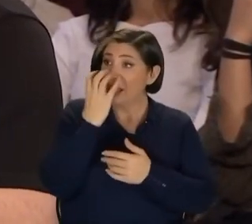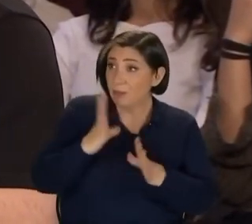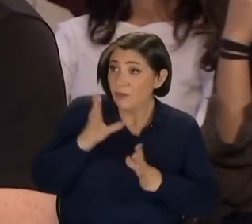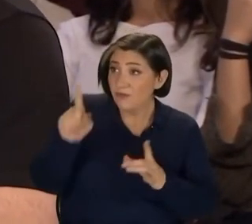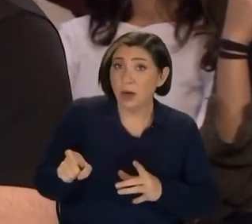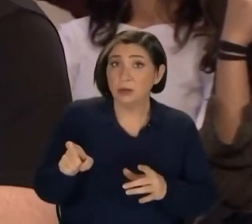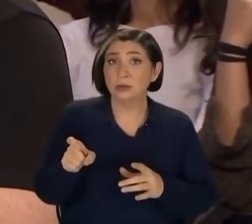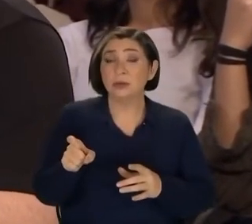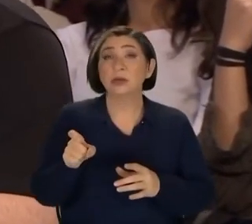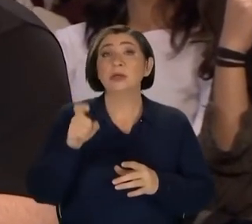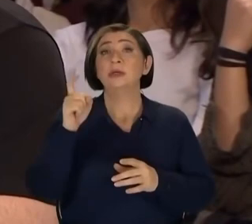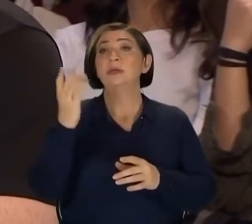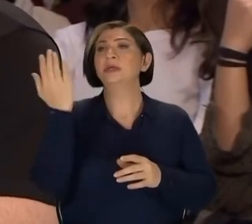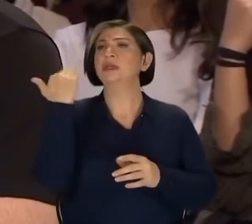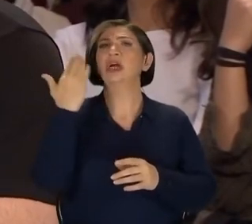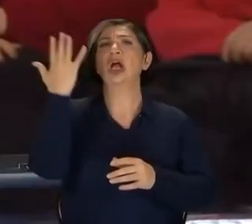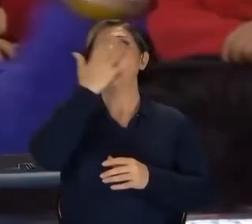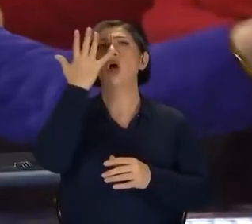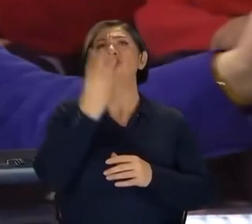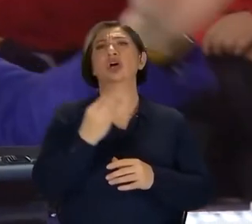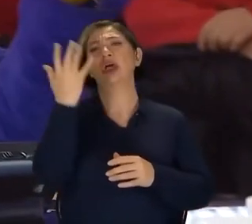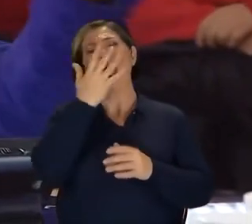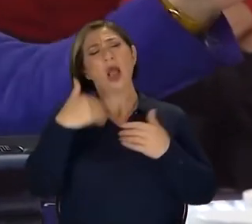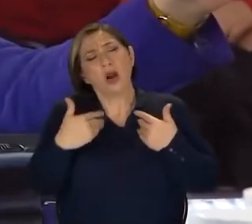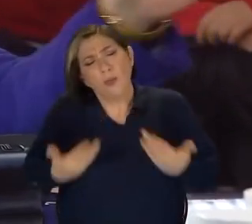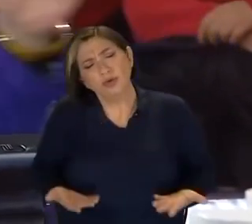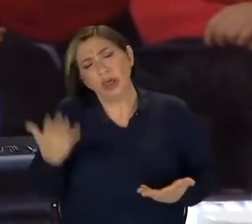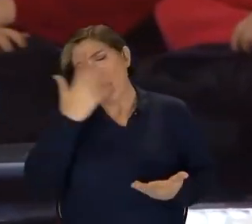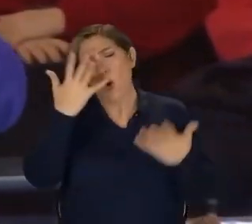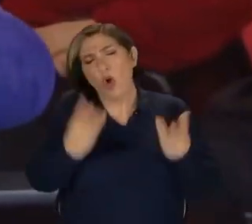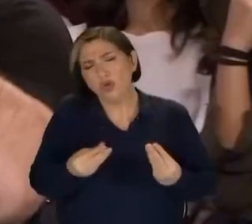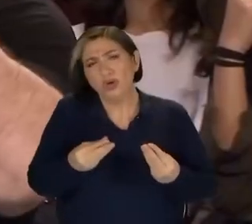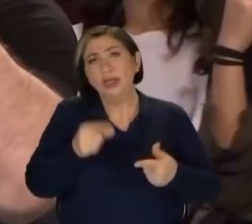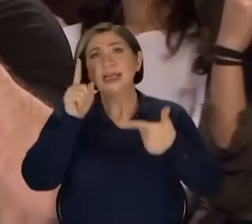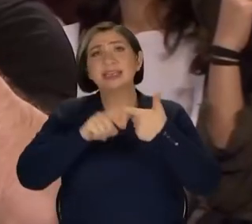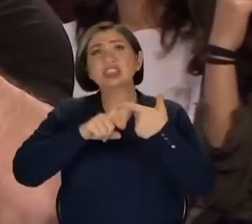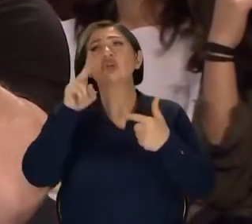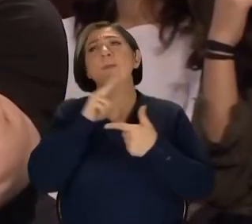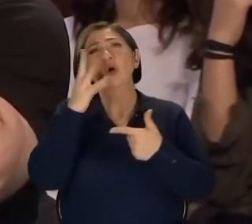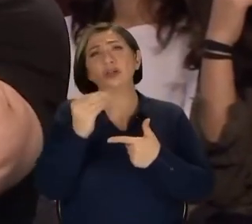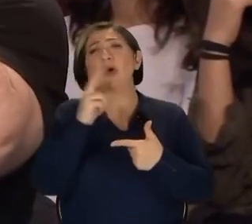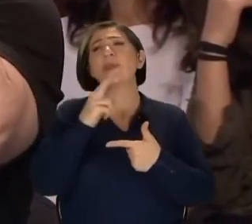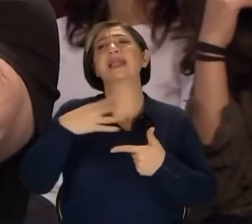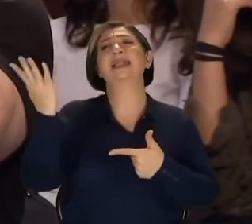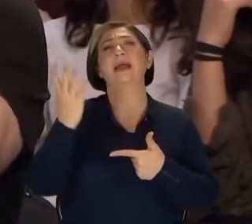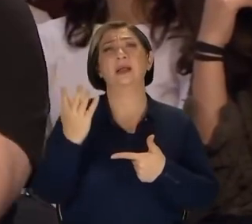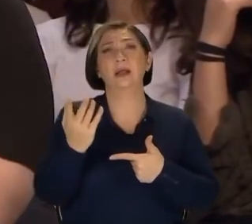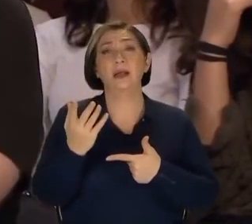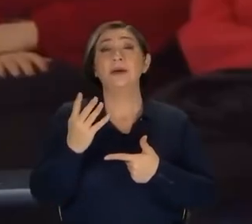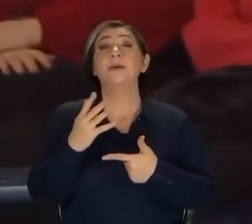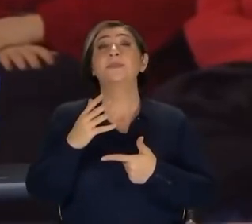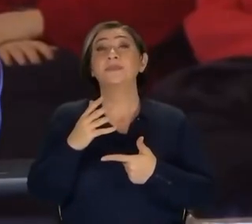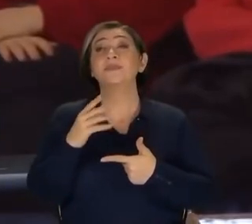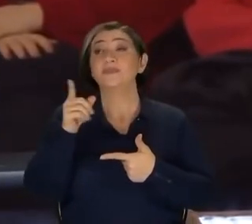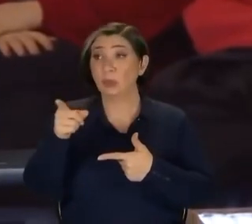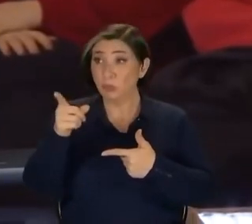mi var yani? Yok. Bir yani bizim... filme birincisi kara olacak. Karaya razıyız tamam. Kara oldu. İkincisi şimdi komik miydi? Ya komiği izleyelim. Hadi öyle